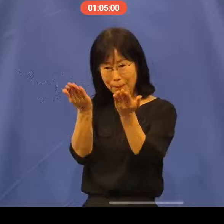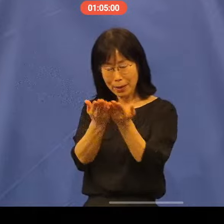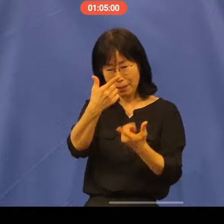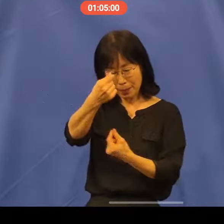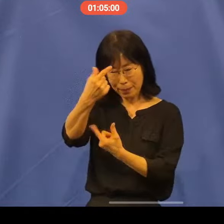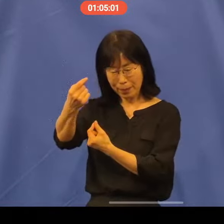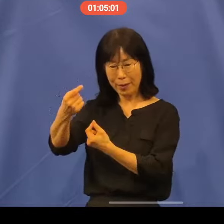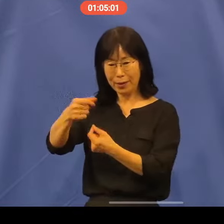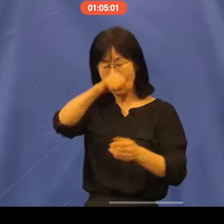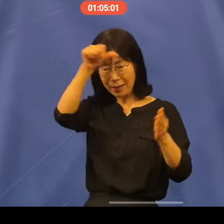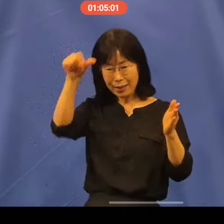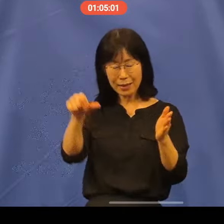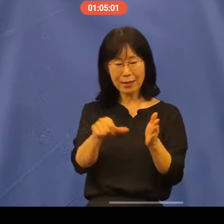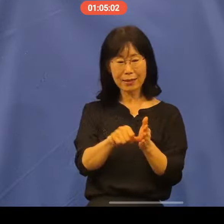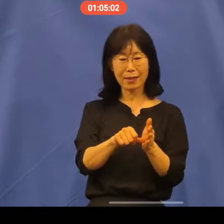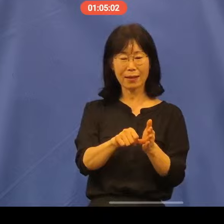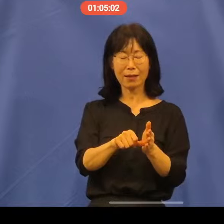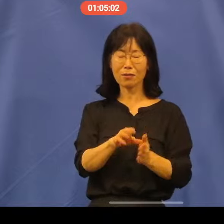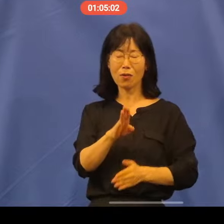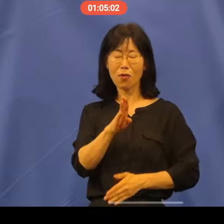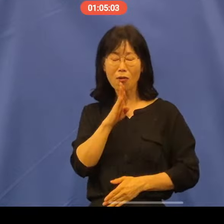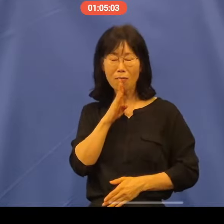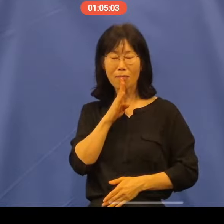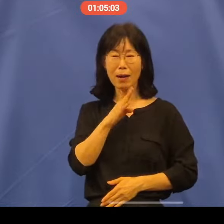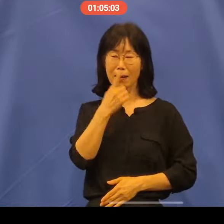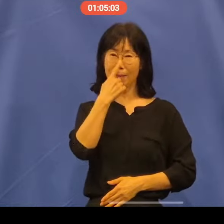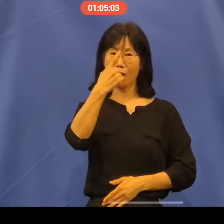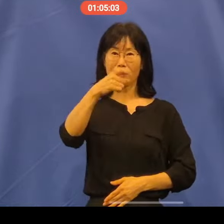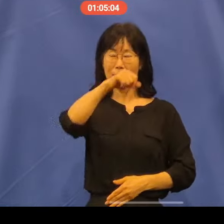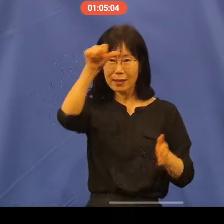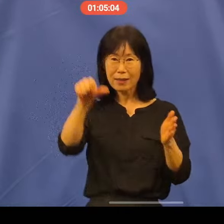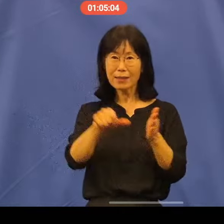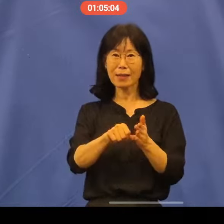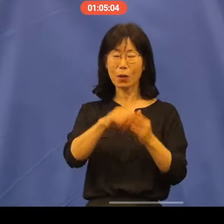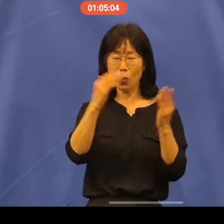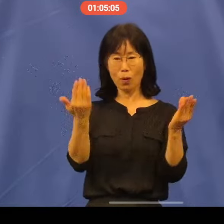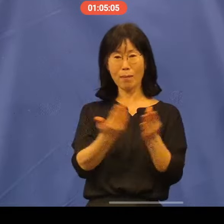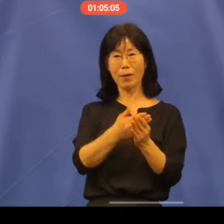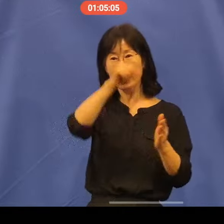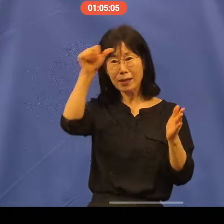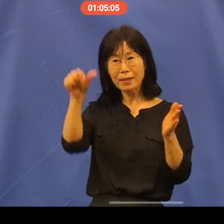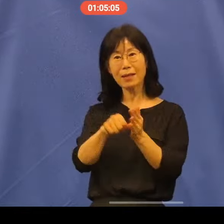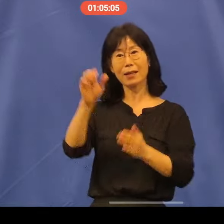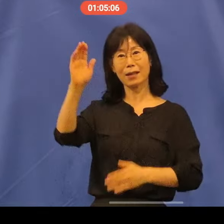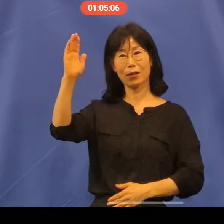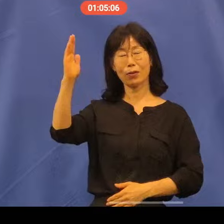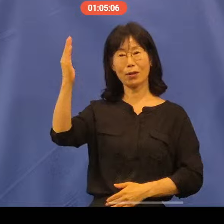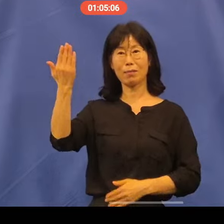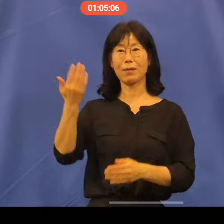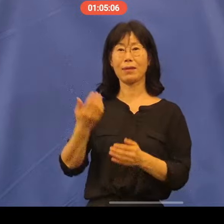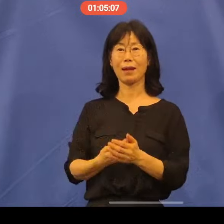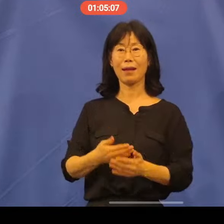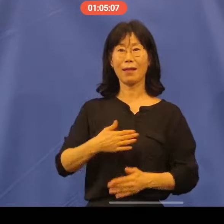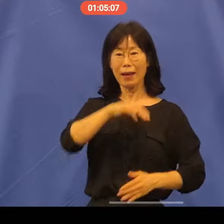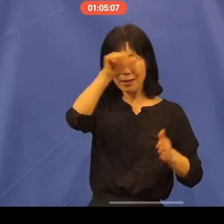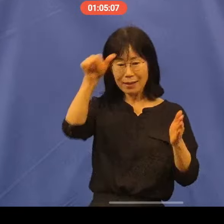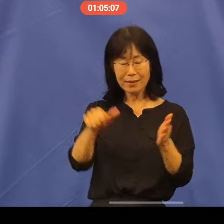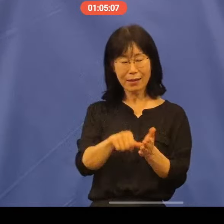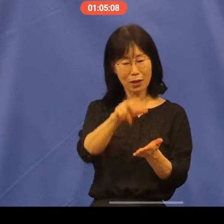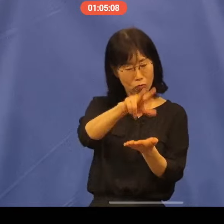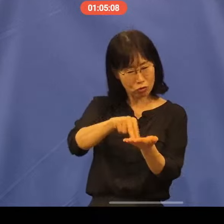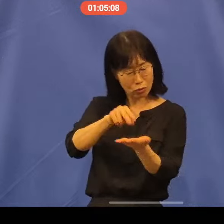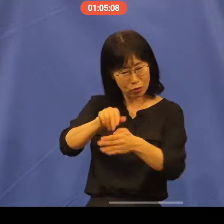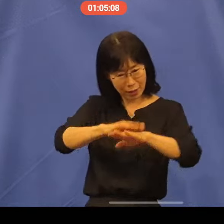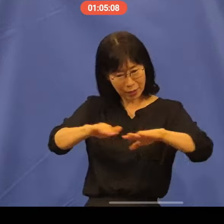인생이 가장 멋진 인생이요, 가장 완벽해지고 가장 온전해지고, 그리고 우리 인생의 모든 꼬이고 묶여있는